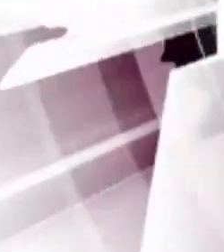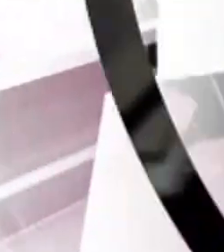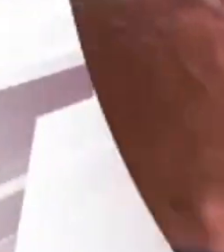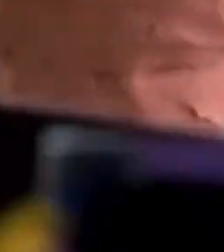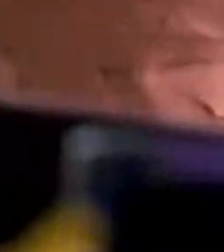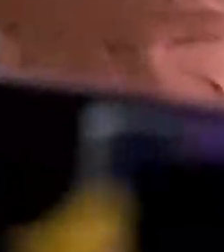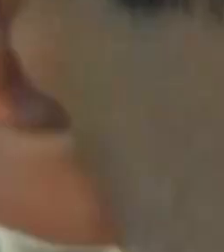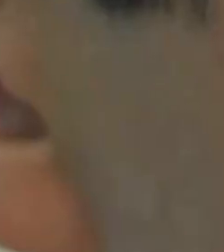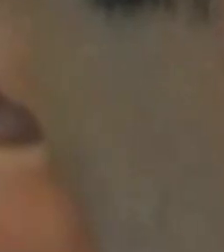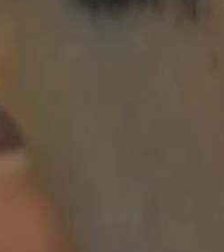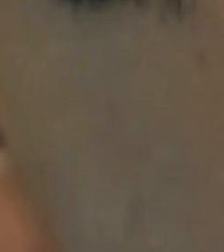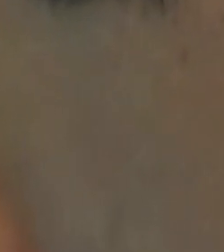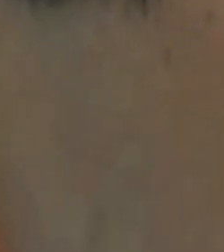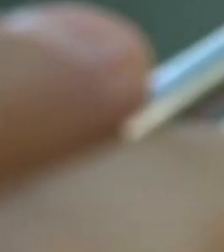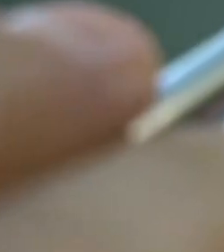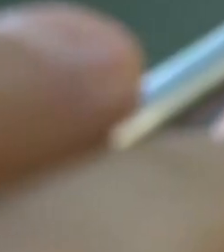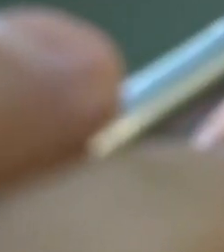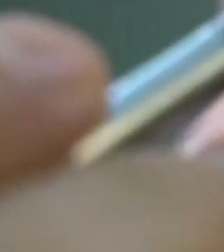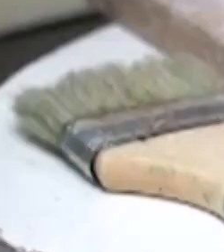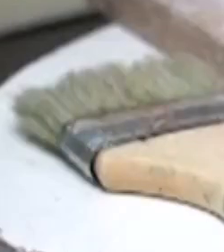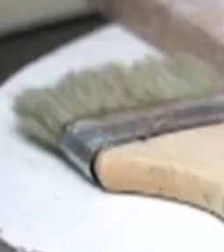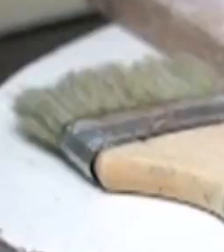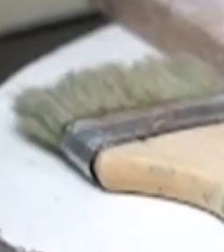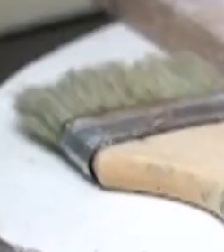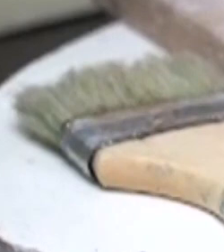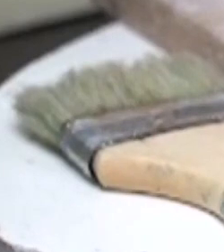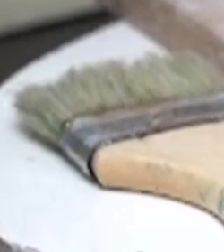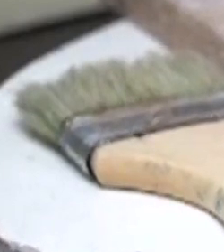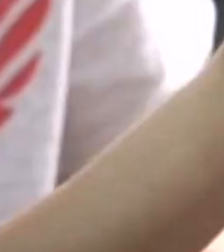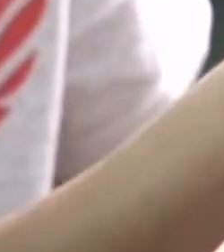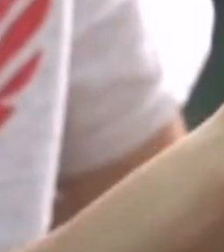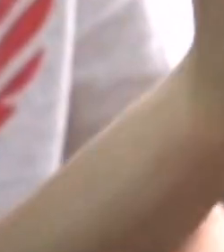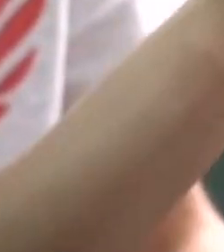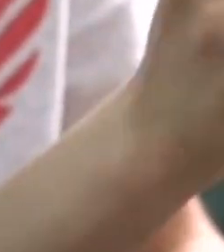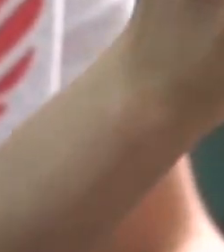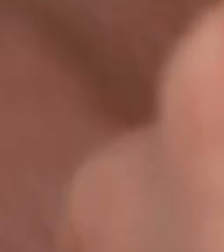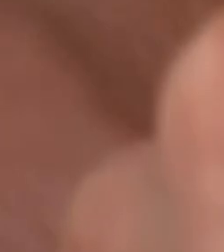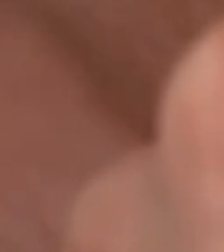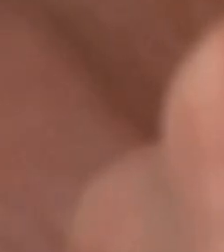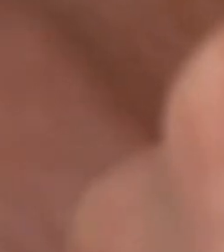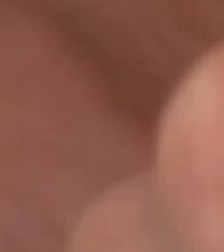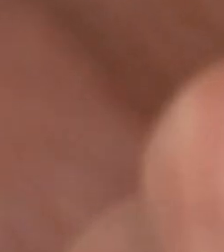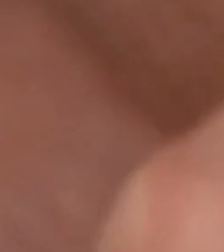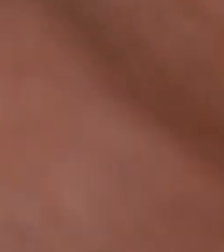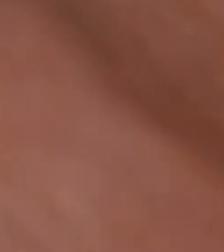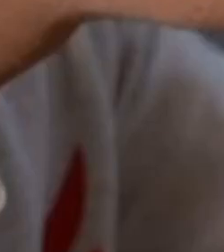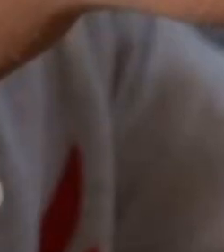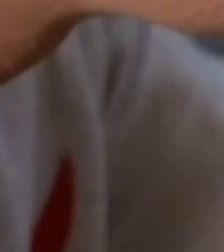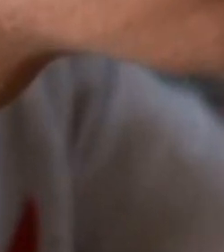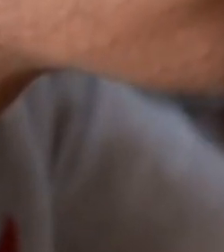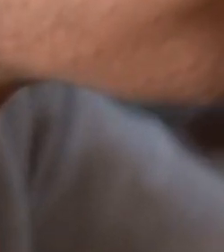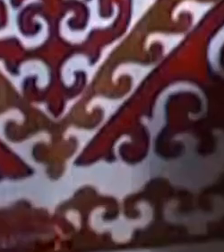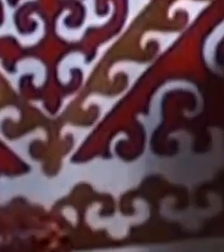скульптор hype реалист из нурсултана в создал точную фигуру великого казахского мыслителя абая